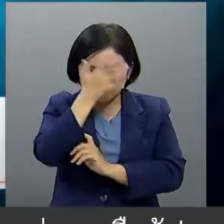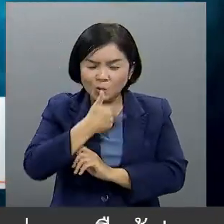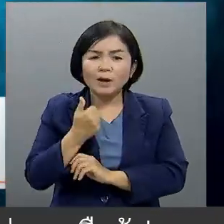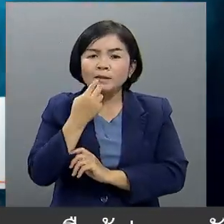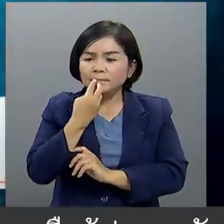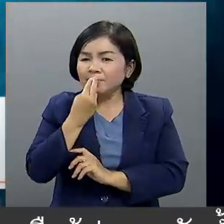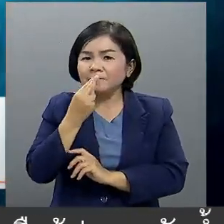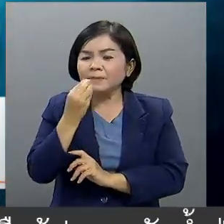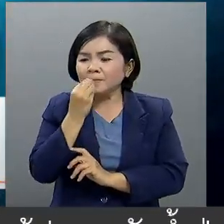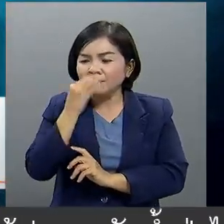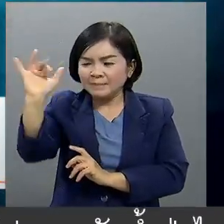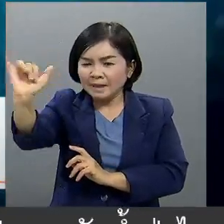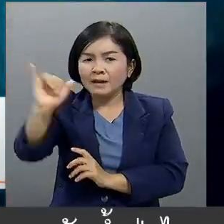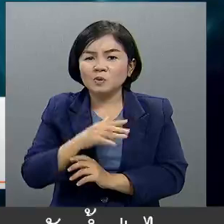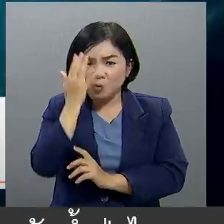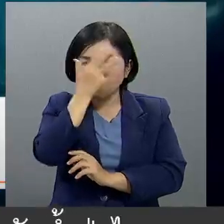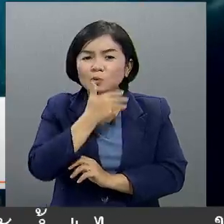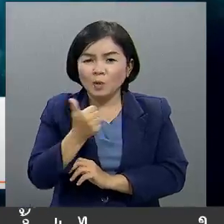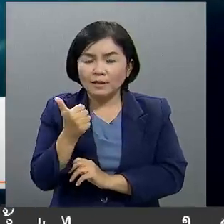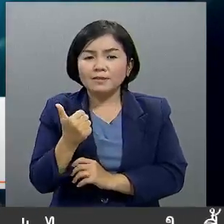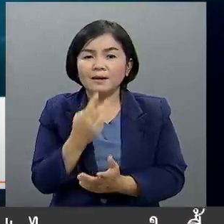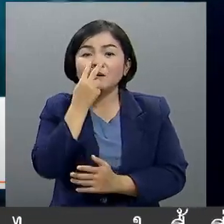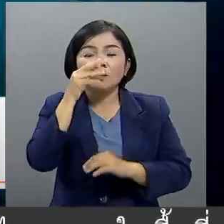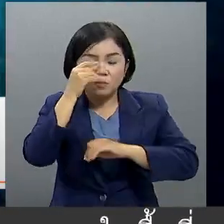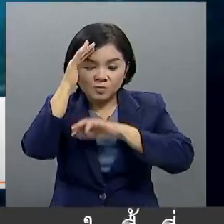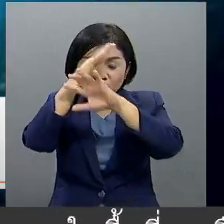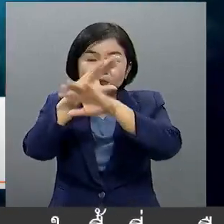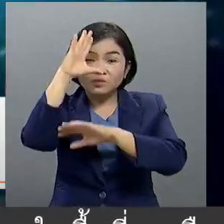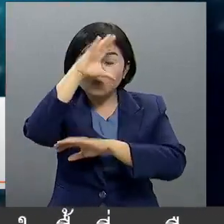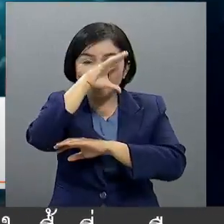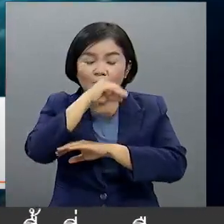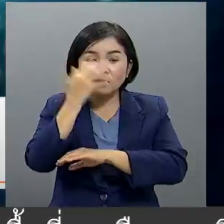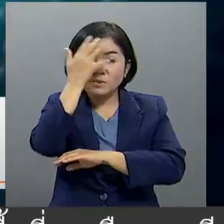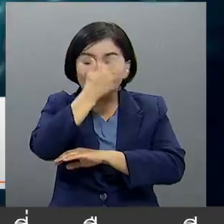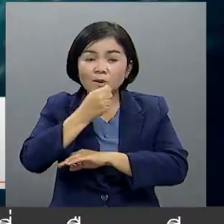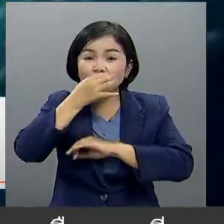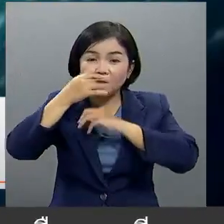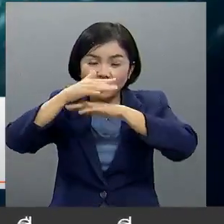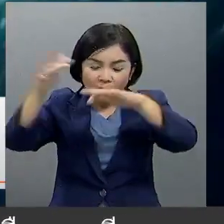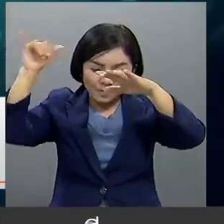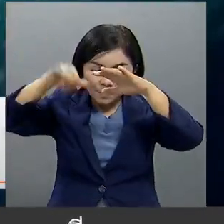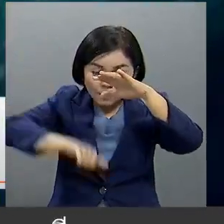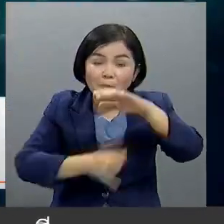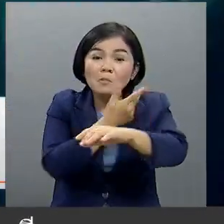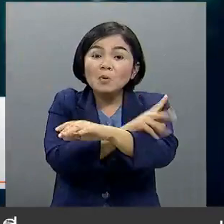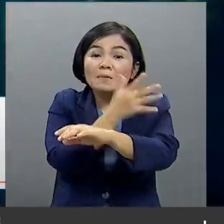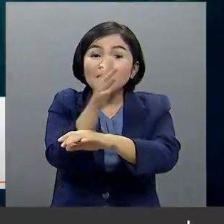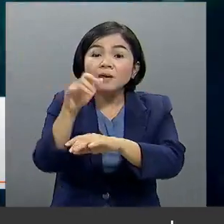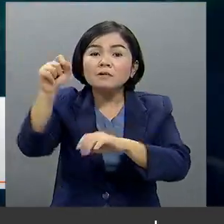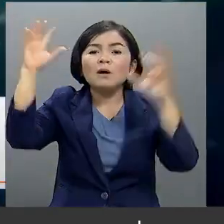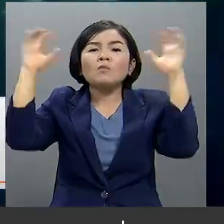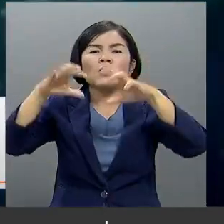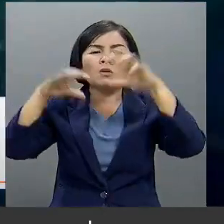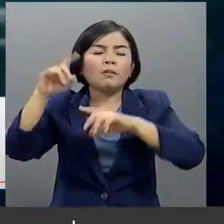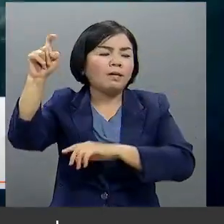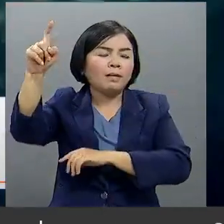ผมขอโทษครับ บรรยากาศใต้น้ำเนี่ยมันสวยจริงๆน้องปลาคุณได้ไปดำน้ำหรือเปล่าจะไปภูเก็ตนะ ไม่ได้ดำเพราะว่าช่วงนี้มรสุมเข้าผมไป ไปก็ไม่เจออะไรฮะ